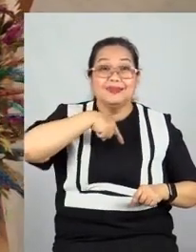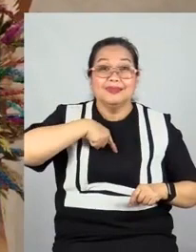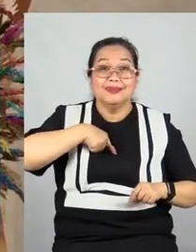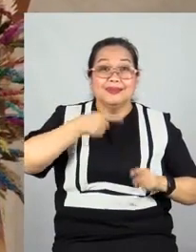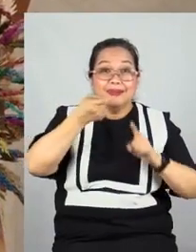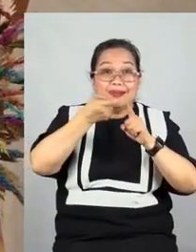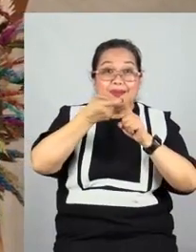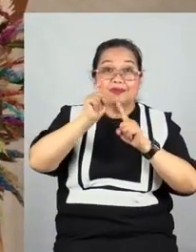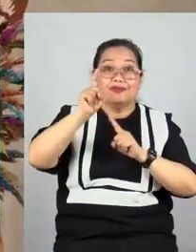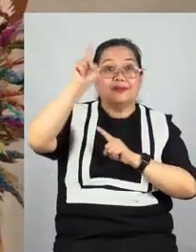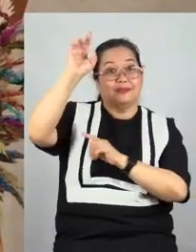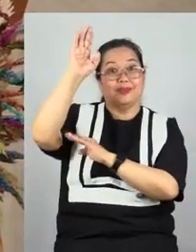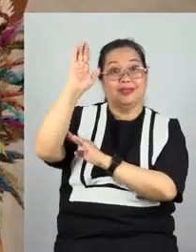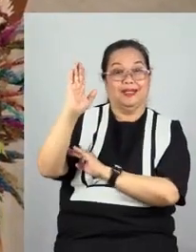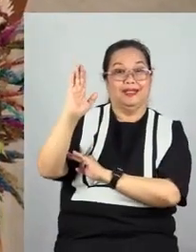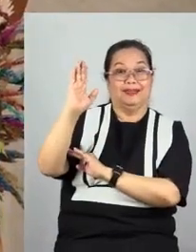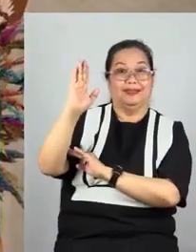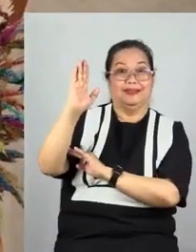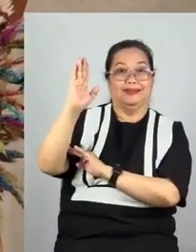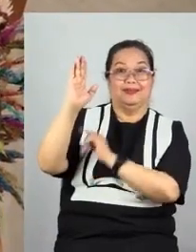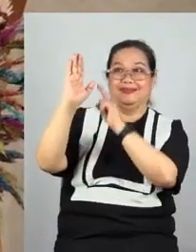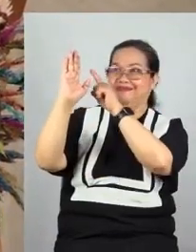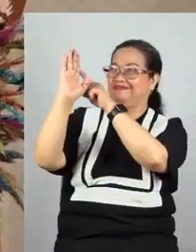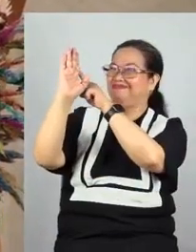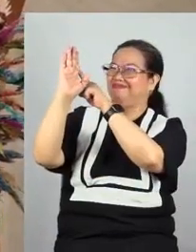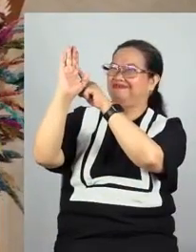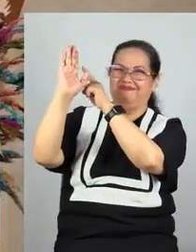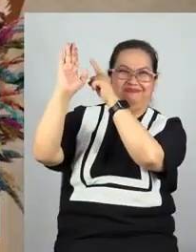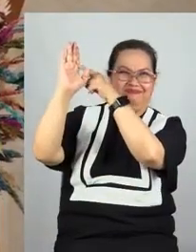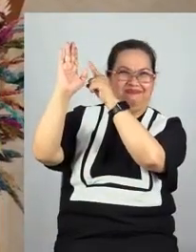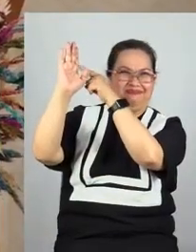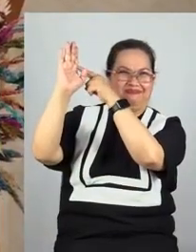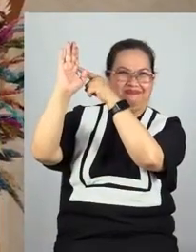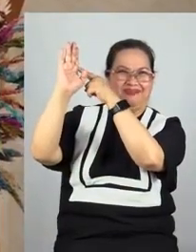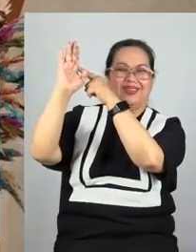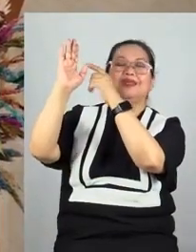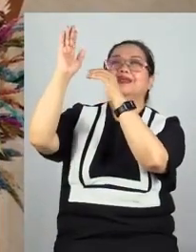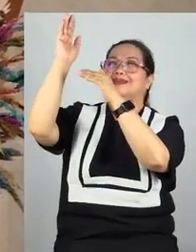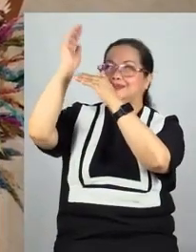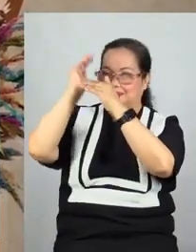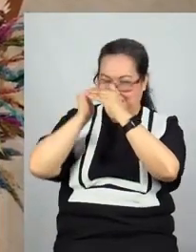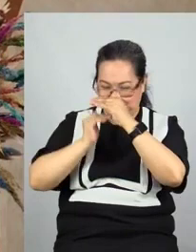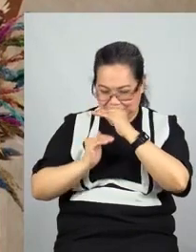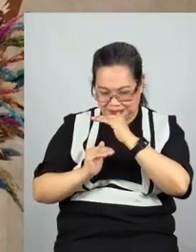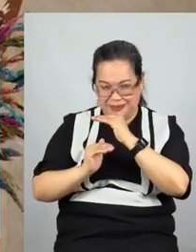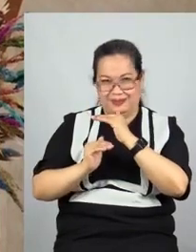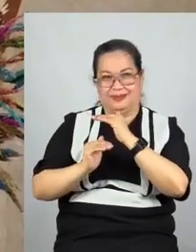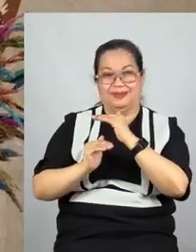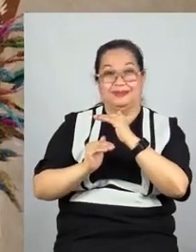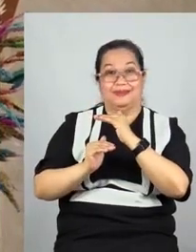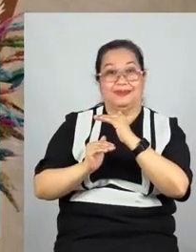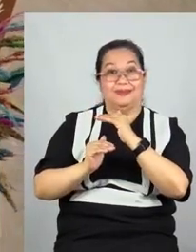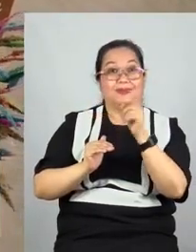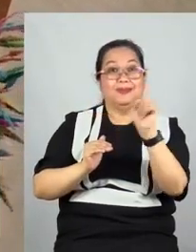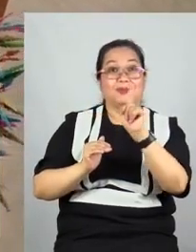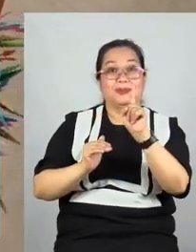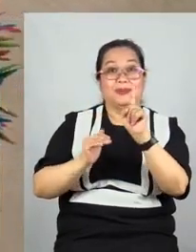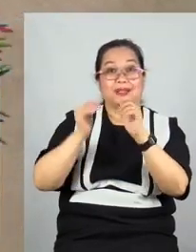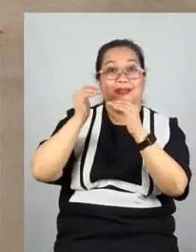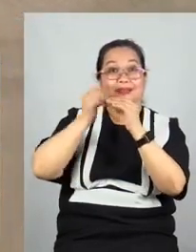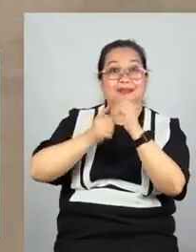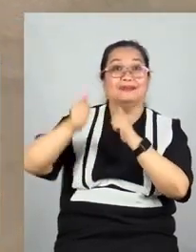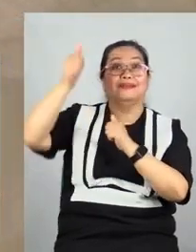magmula sa ating mataas, yung mataas sa atin, napakababa sa Kanya. Ang pinakamataas sa atin